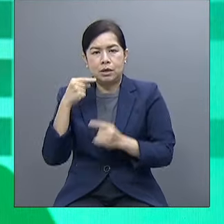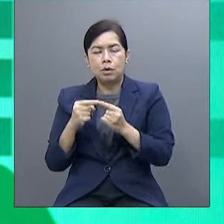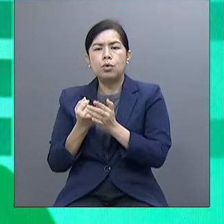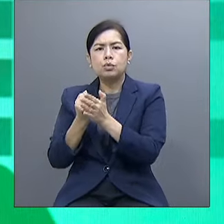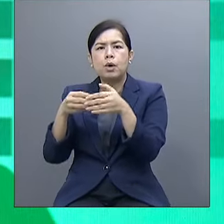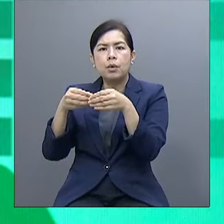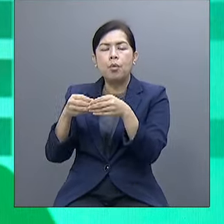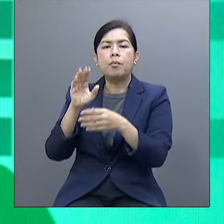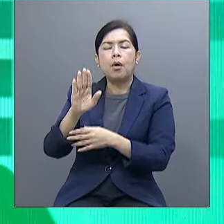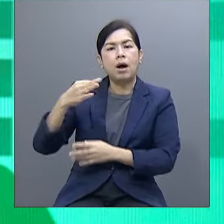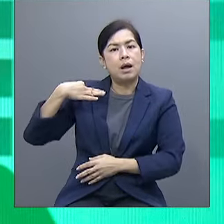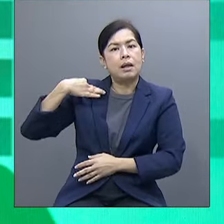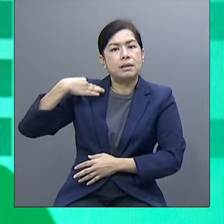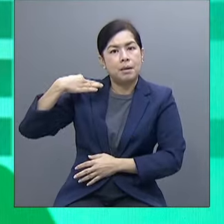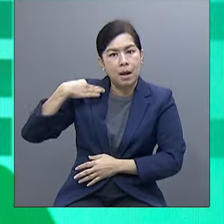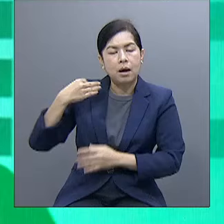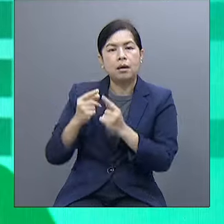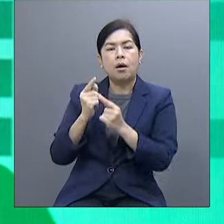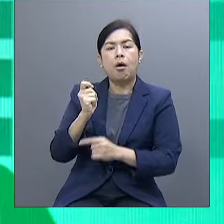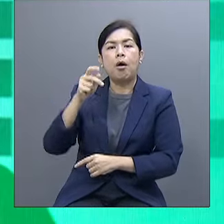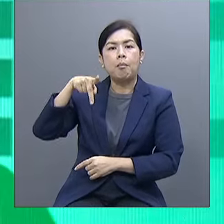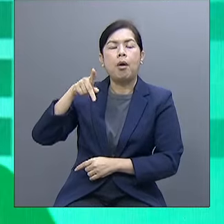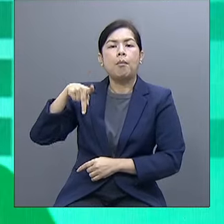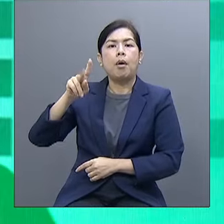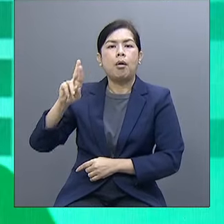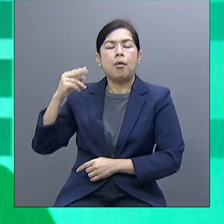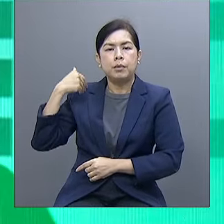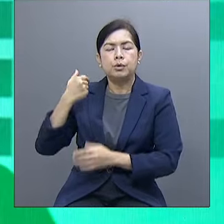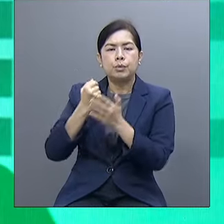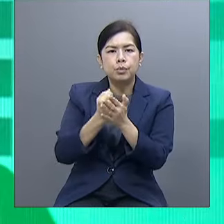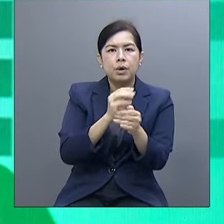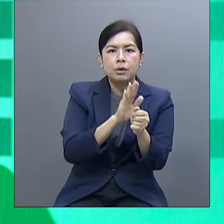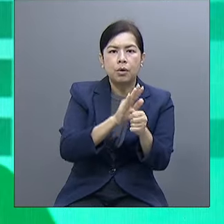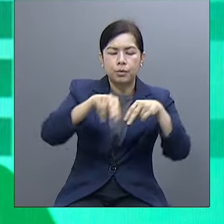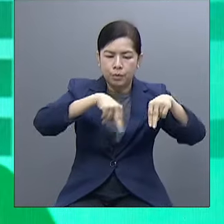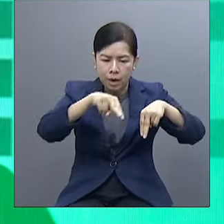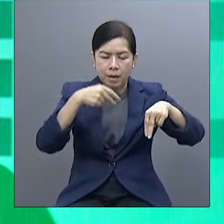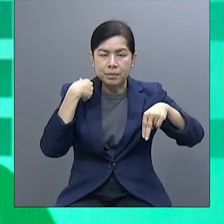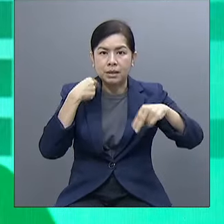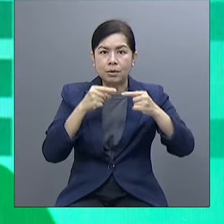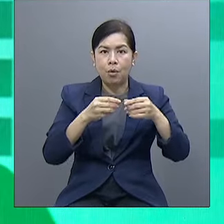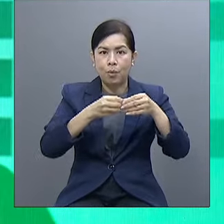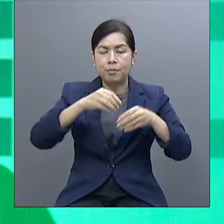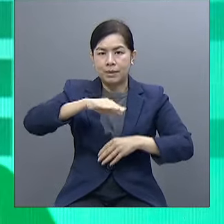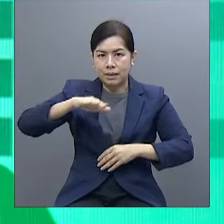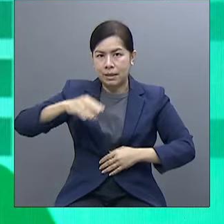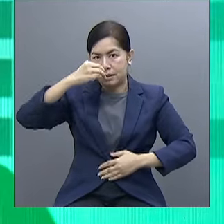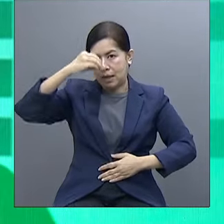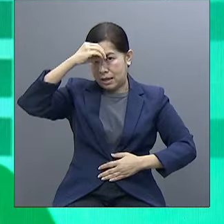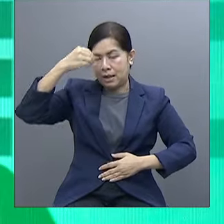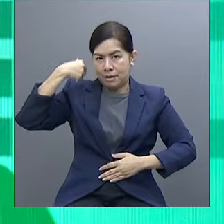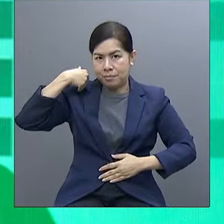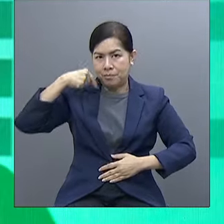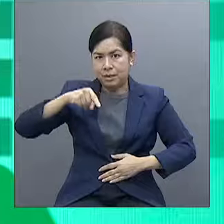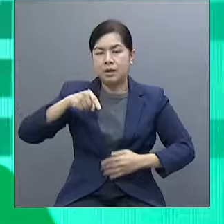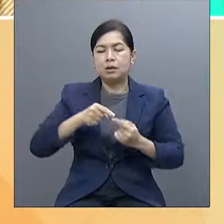ถนนในหน้าโรงเรียนพื้นที่โรงเรียนบ้างครับแล้วก็ส่วนไหนที่เราสามารถที่จะใช้งบประมาณในการที่จะหนุนเสริมให้